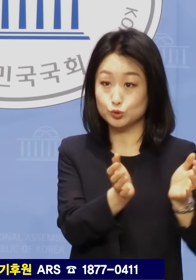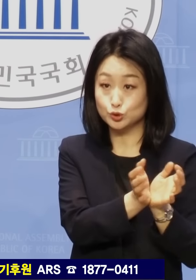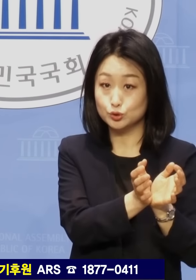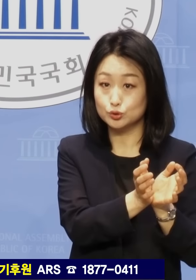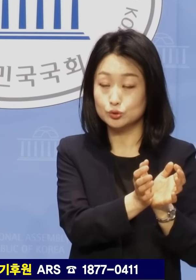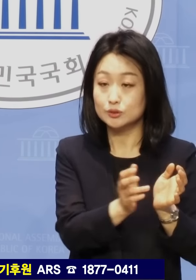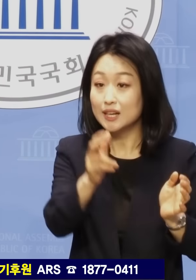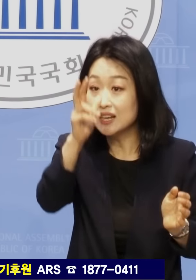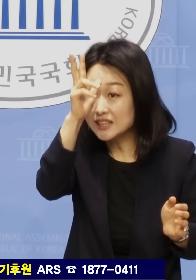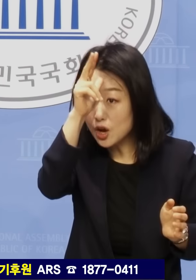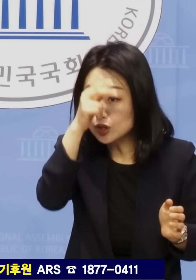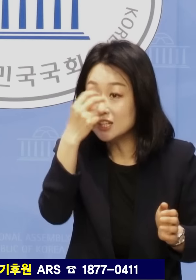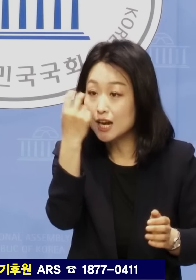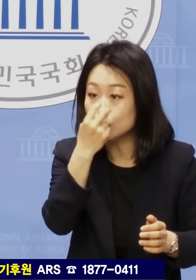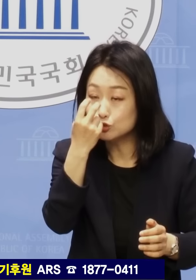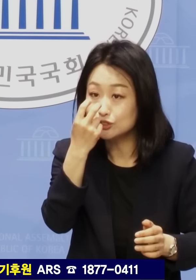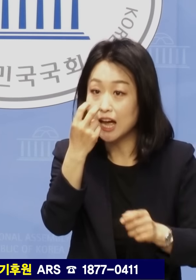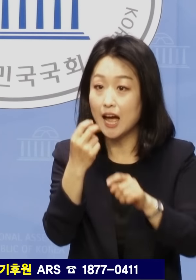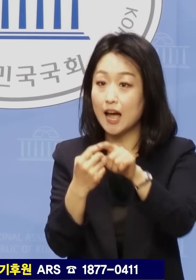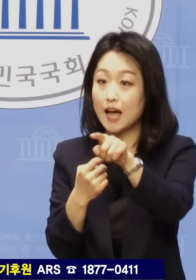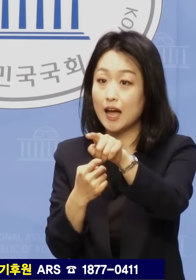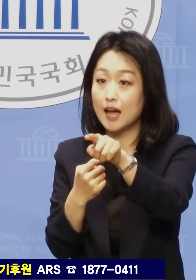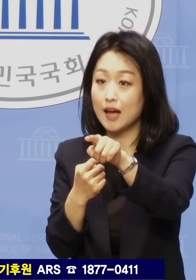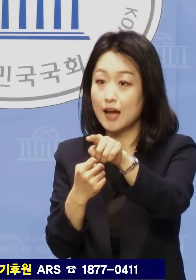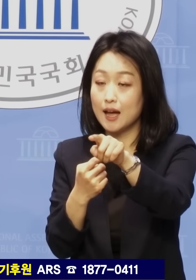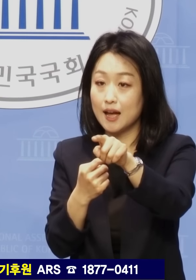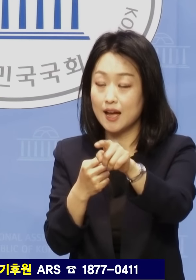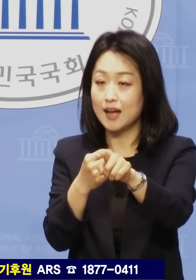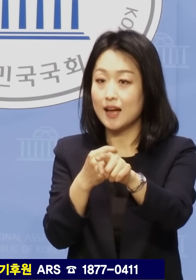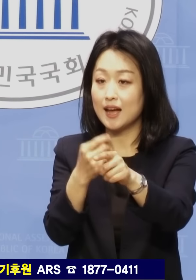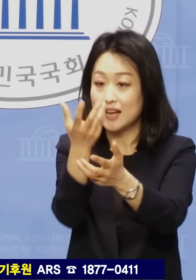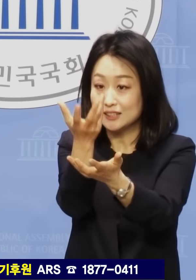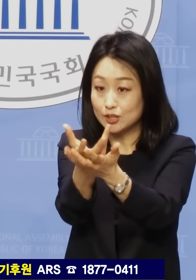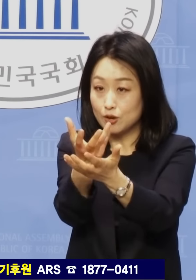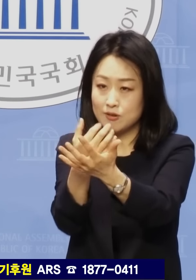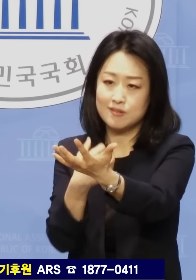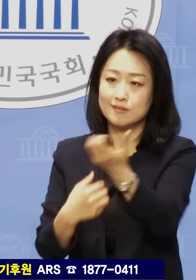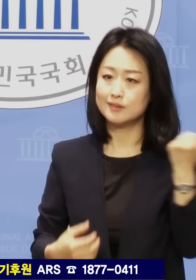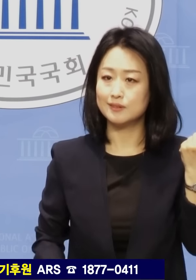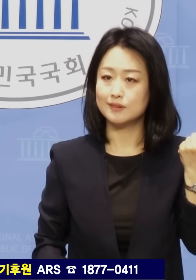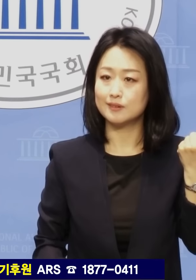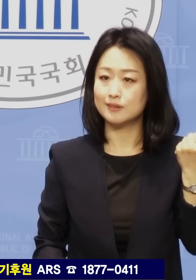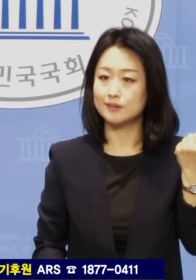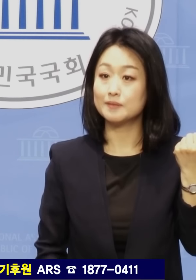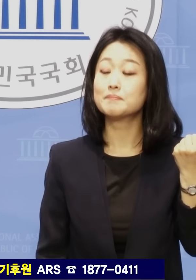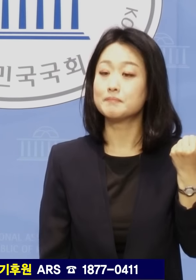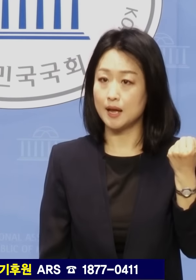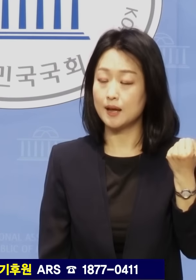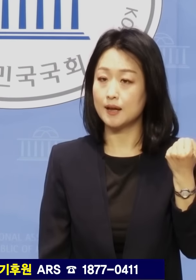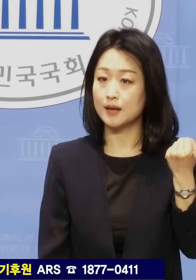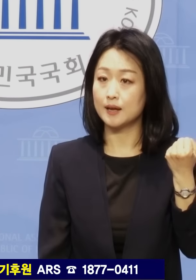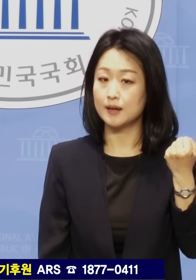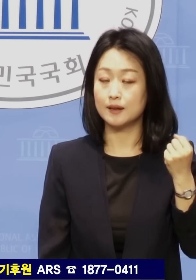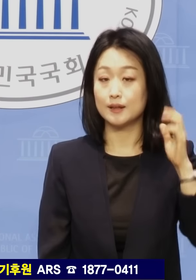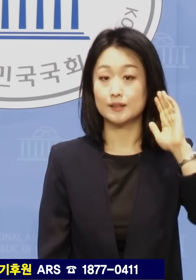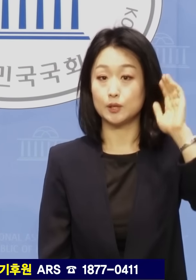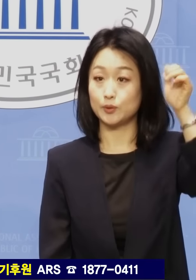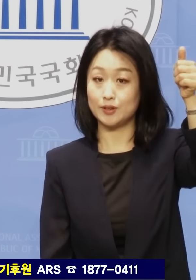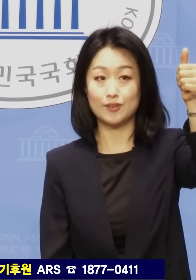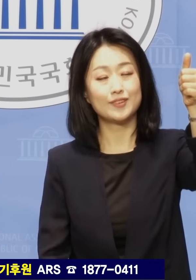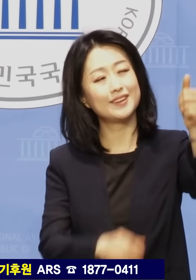수사 기록을 항명 혐이 수사하며 증거하며 회수해 갔습니다 윤석